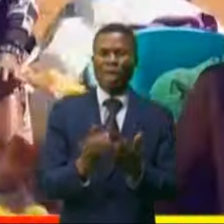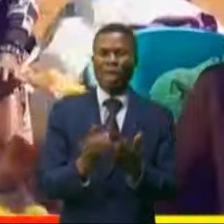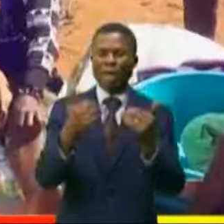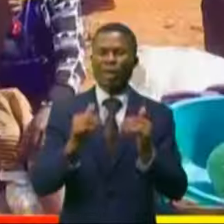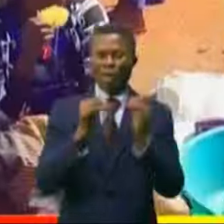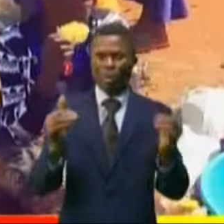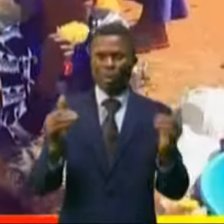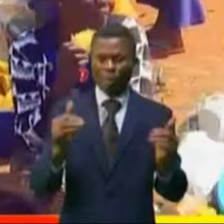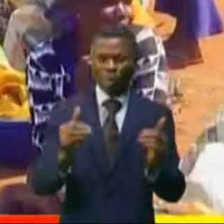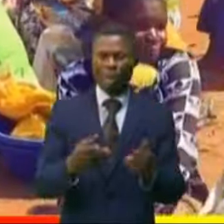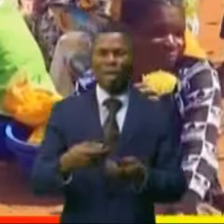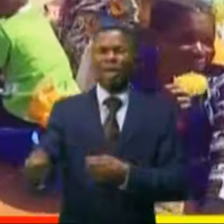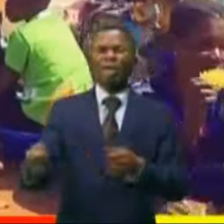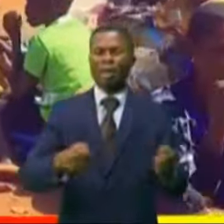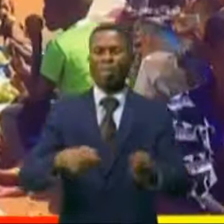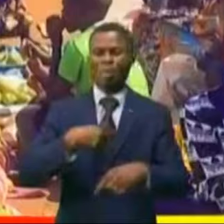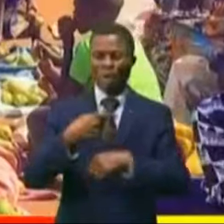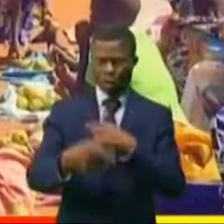des marchés